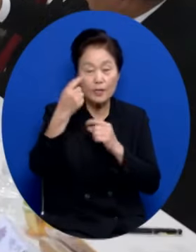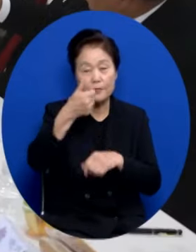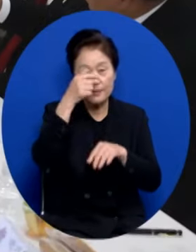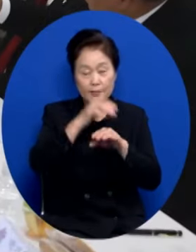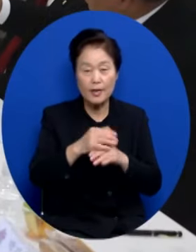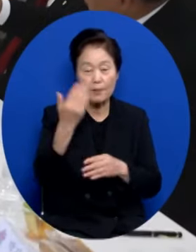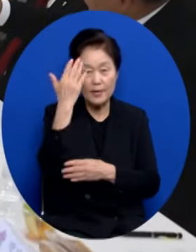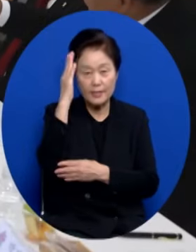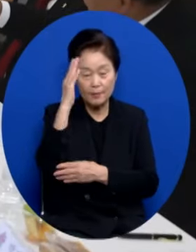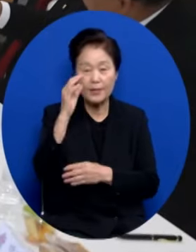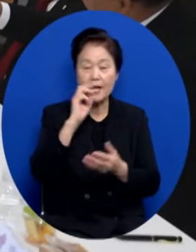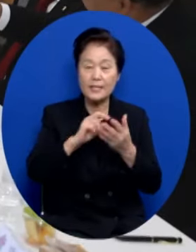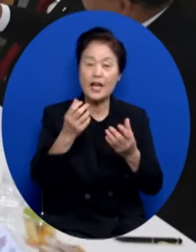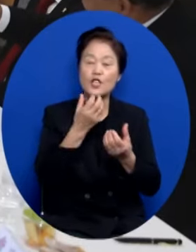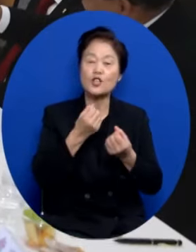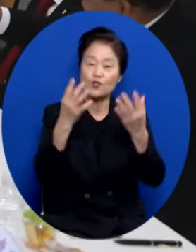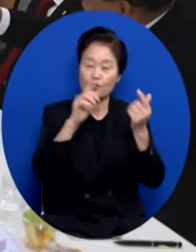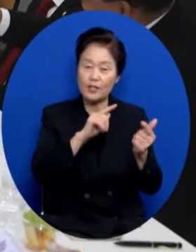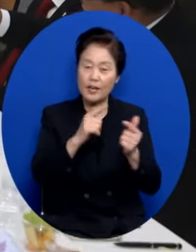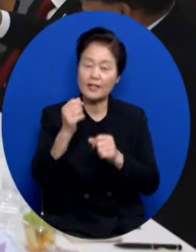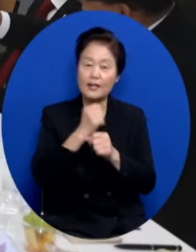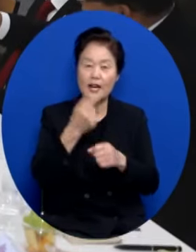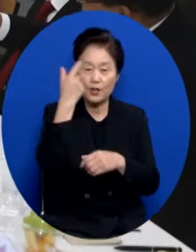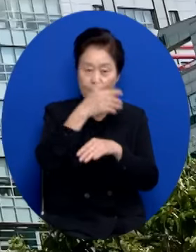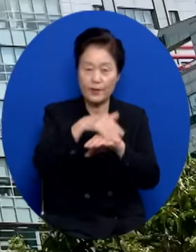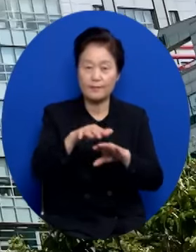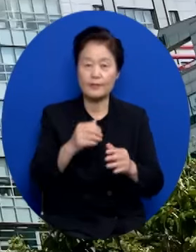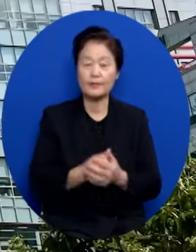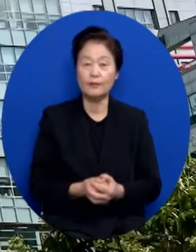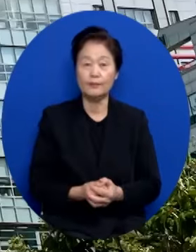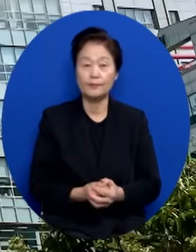세미나, 찬양 축제 등을 진행할 예정입니다.